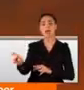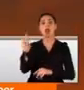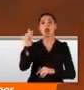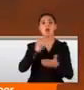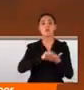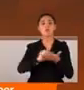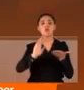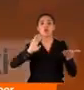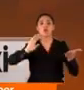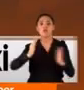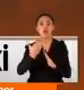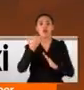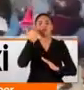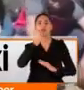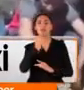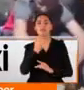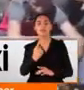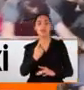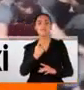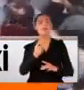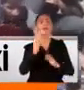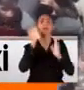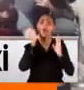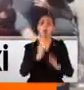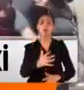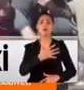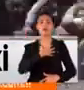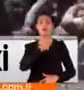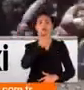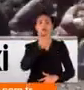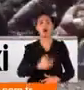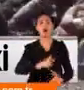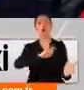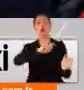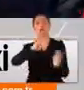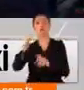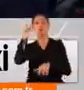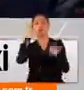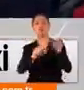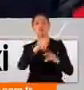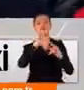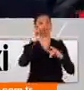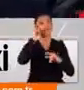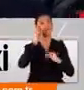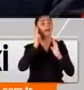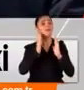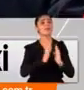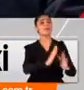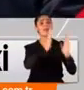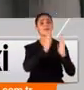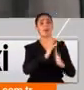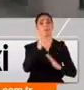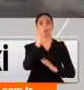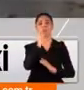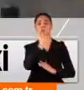tüm tarafların yalanlamasına rağmen Afgan mülteci iddialarına devam ediyordu. 3-3,5 milyon daha gelecek böyle